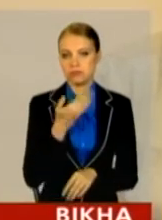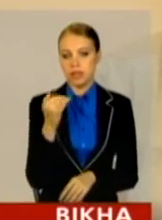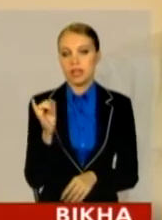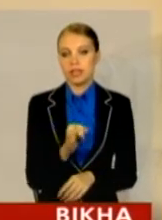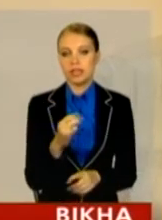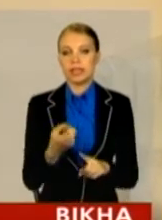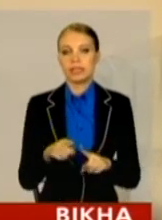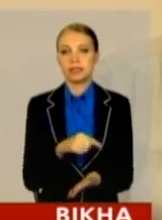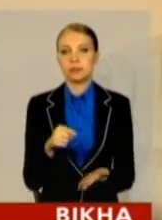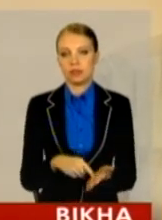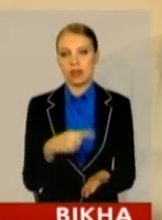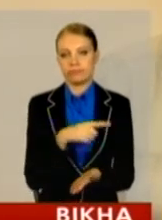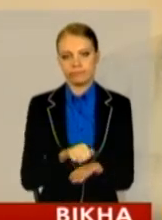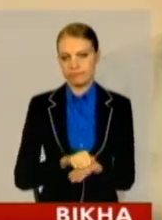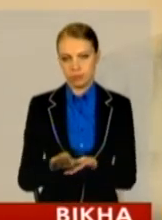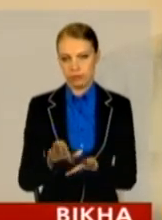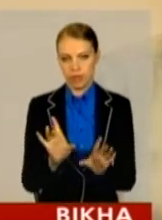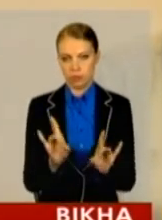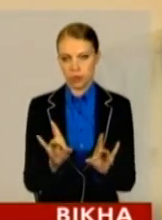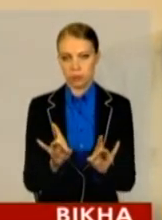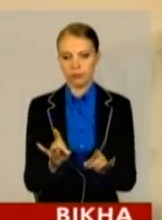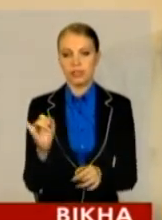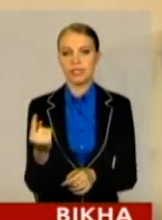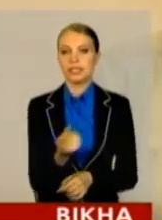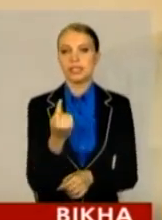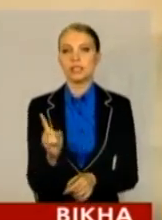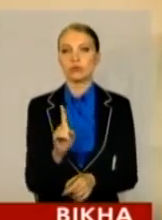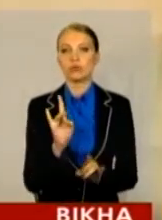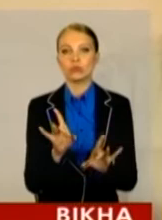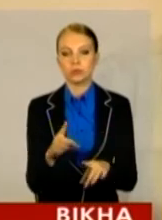і, власне, на це питання вони відмовляються коментувати. Єдине, про що